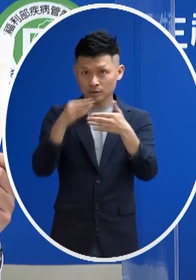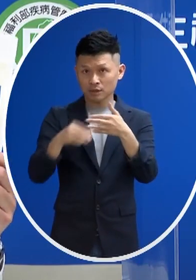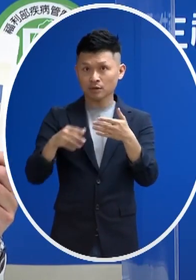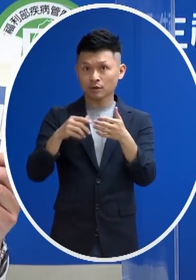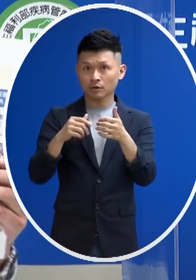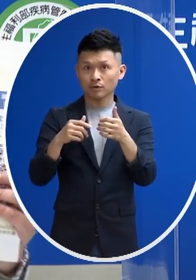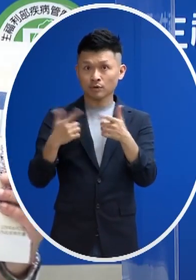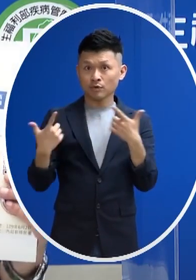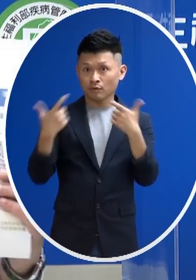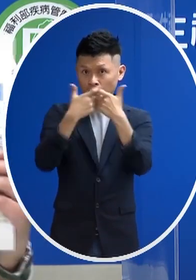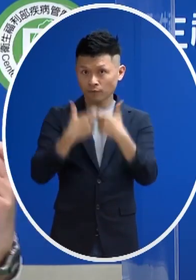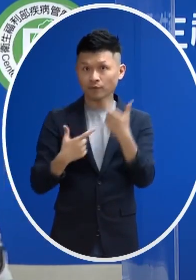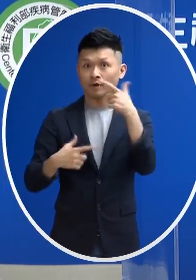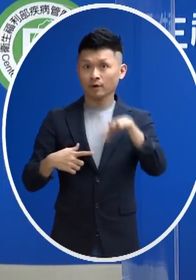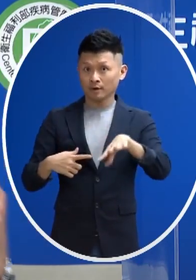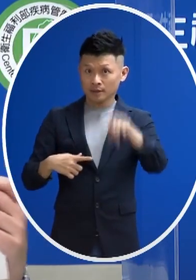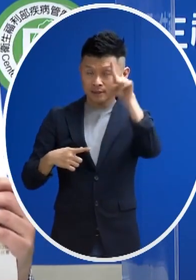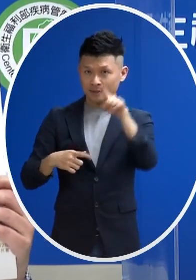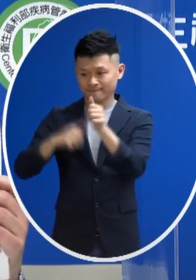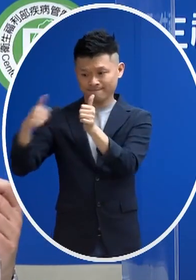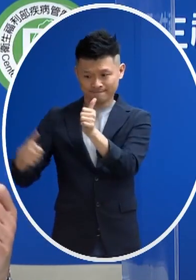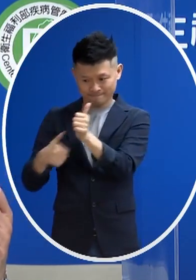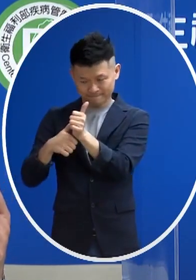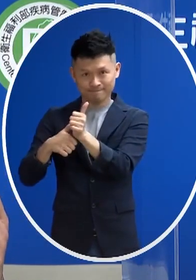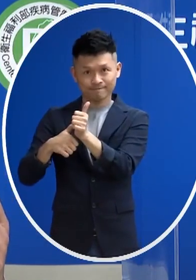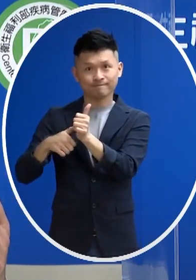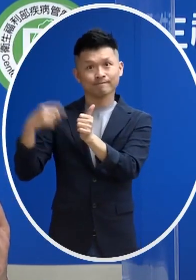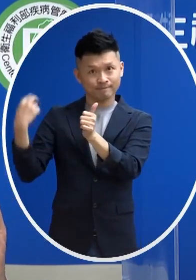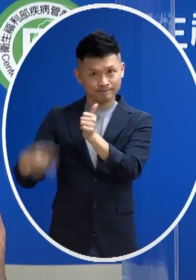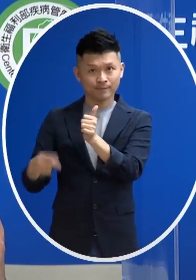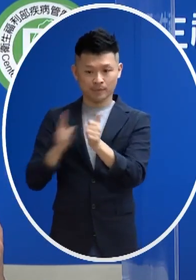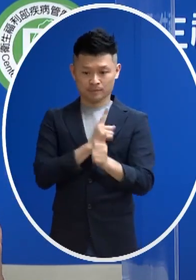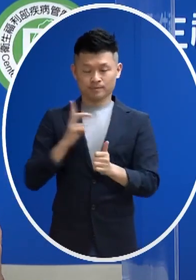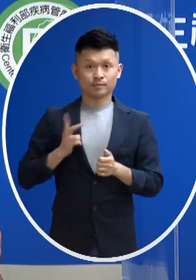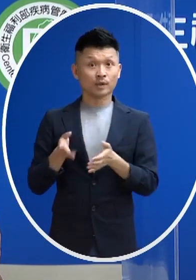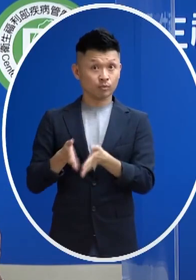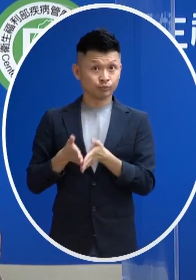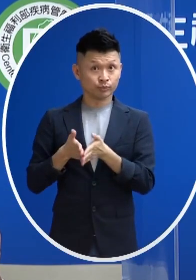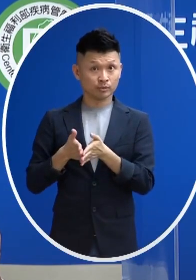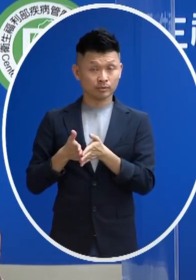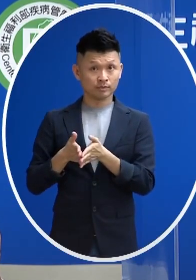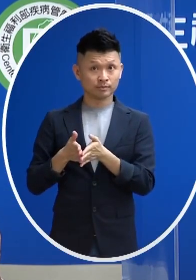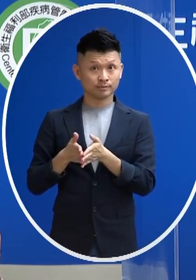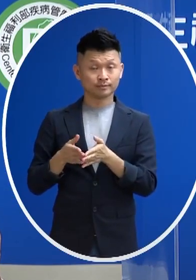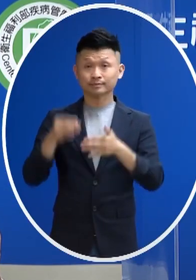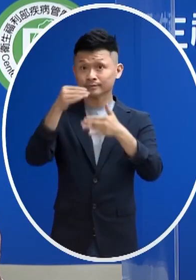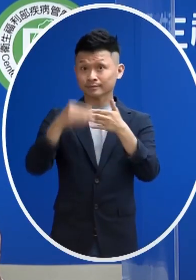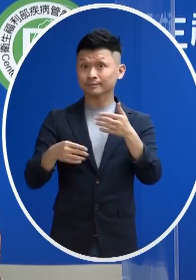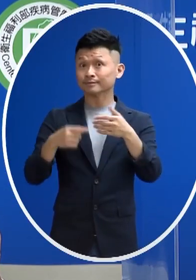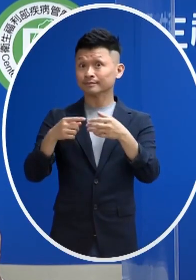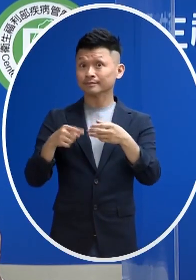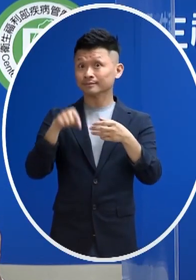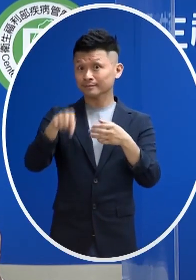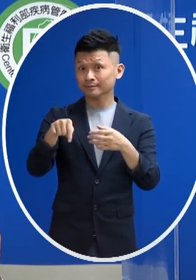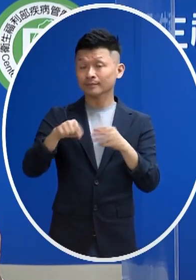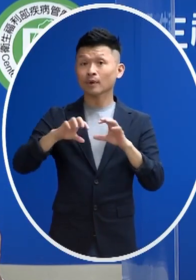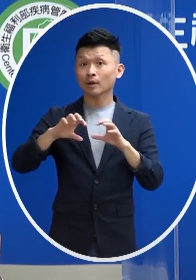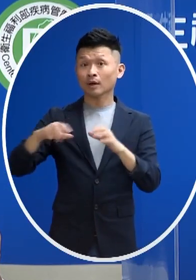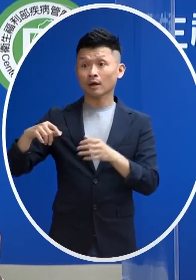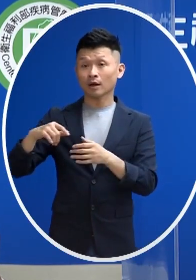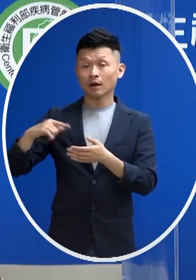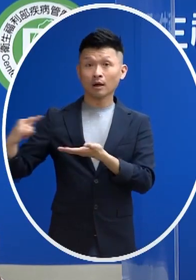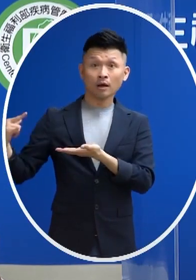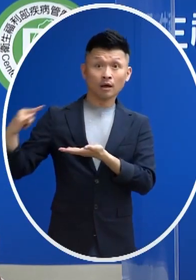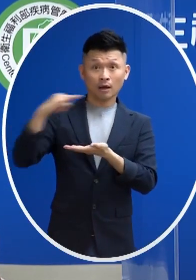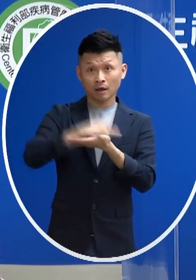一个大框框，那这个框框内的人他的出发地在刚刚讲的那几个低风